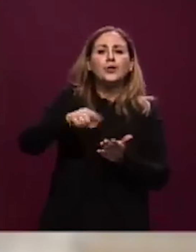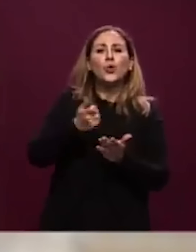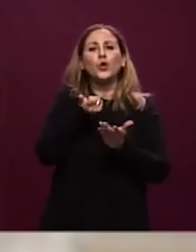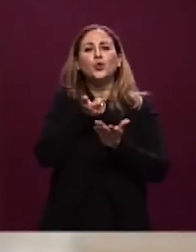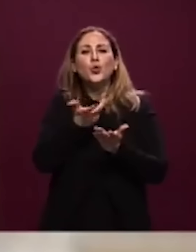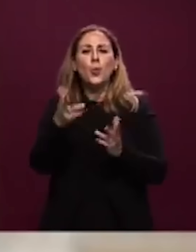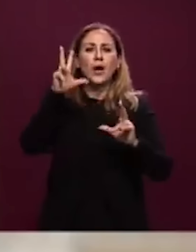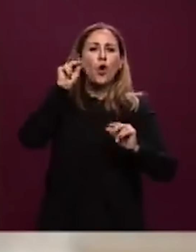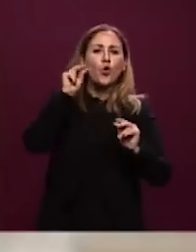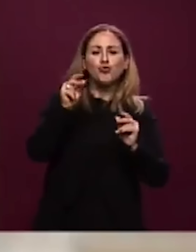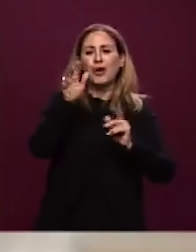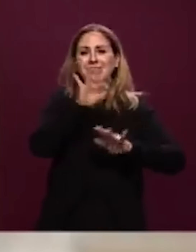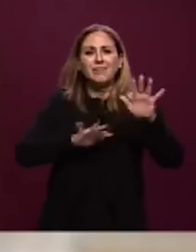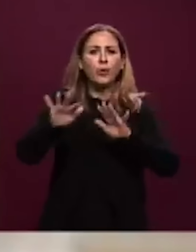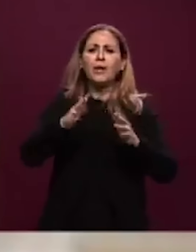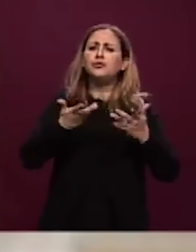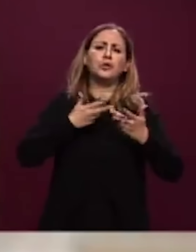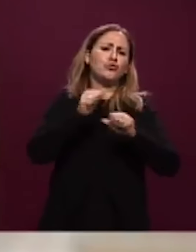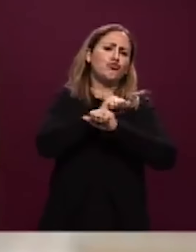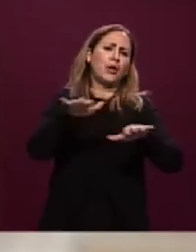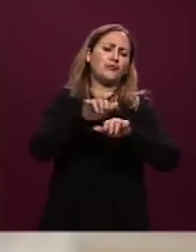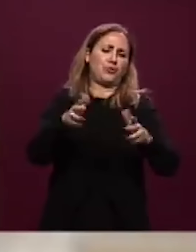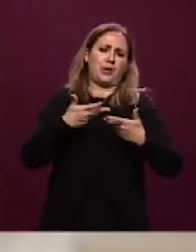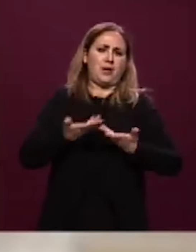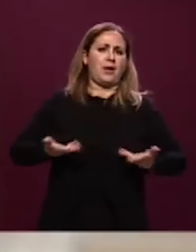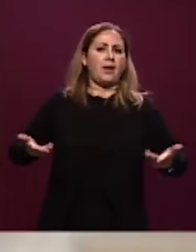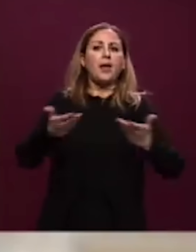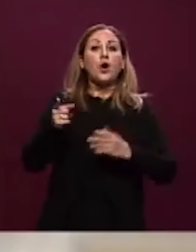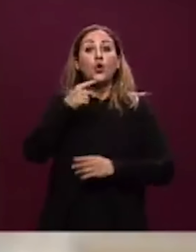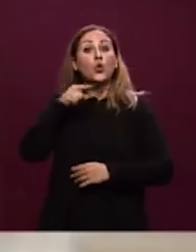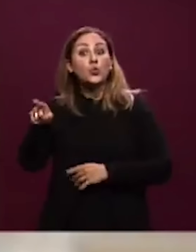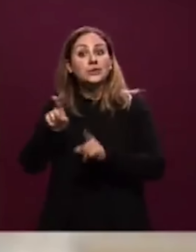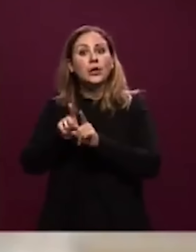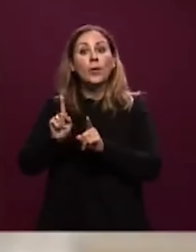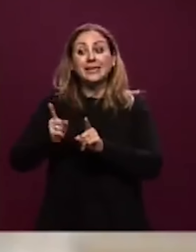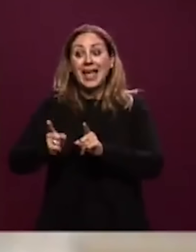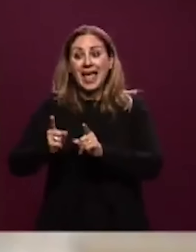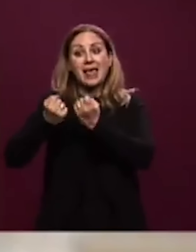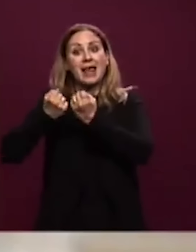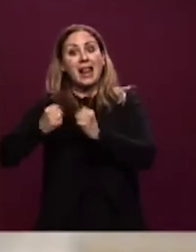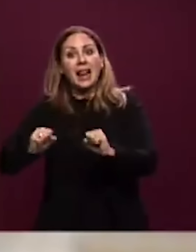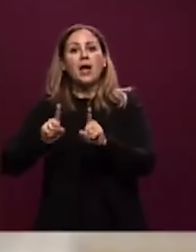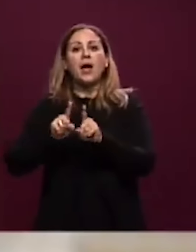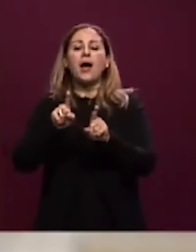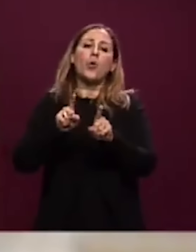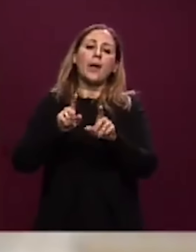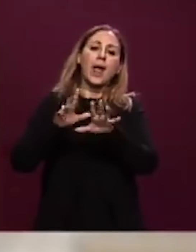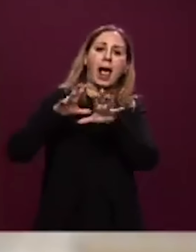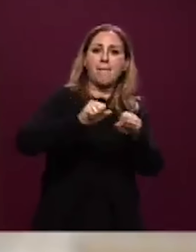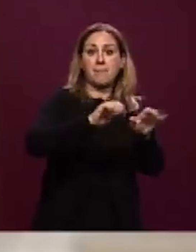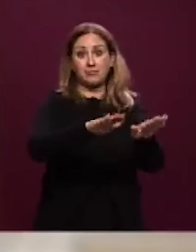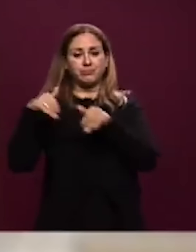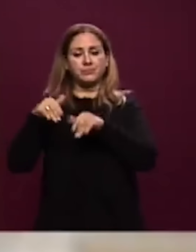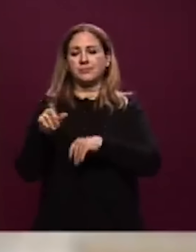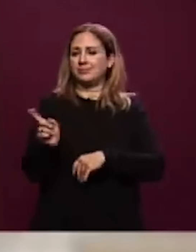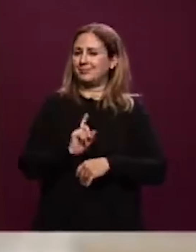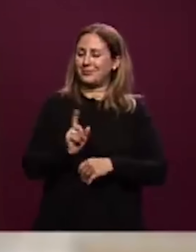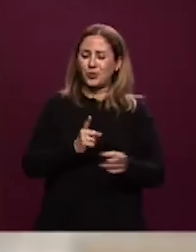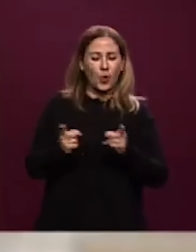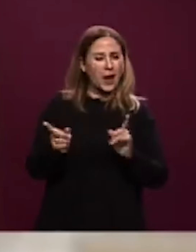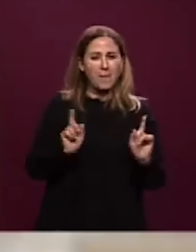è affatto sul punto di capitolare in Ucraina. A noi dispiace, ma purtroppo è così.